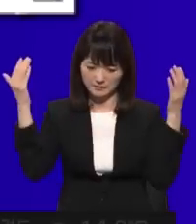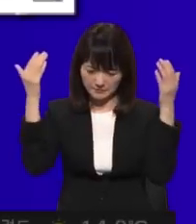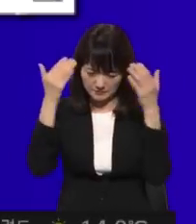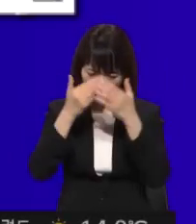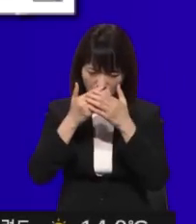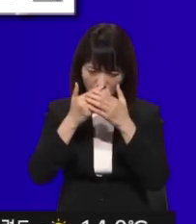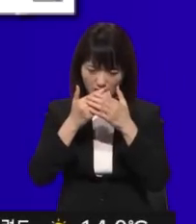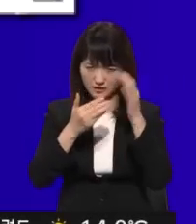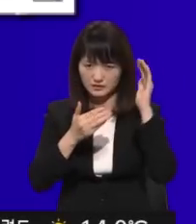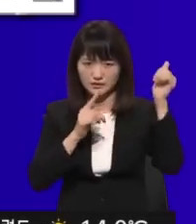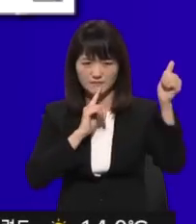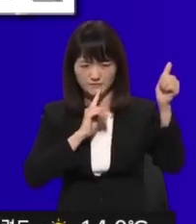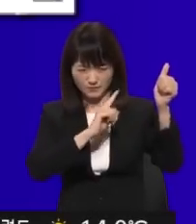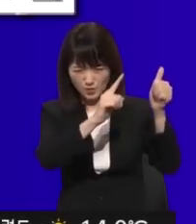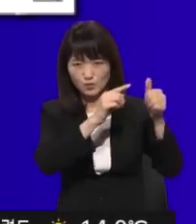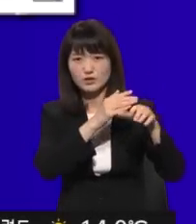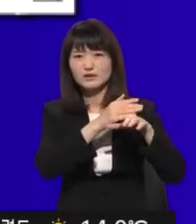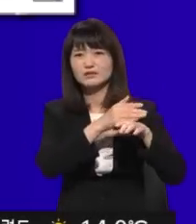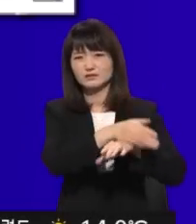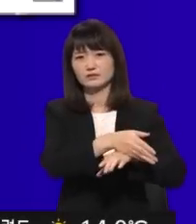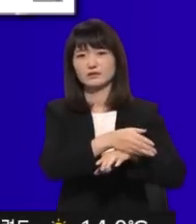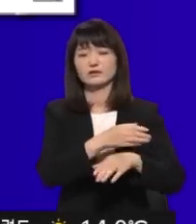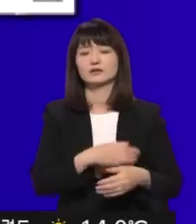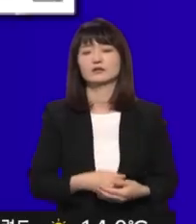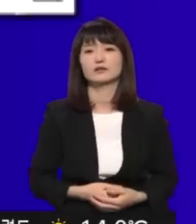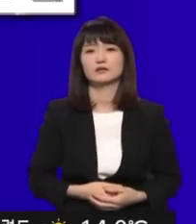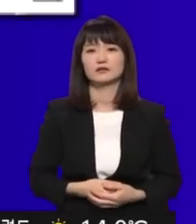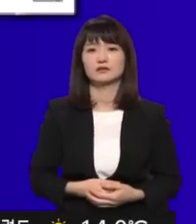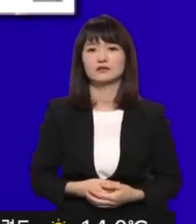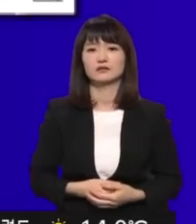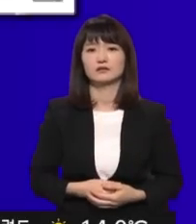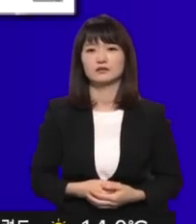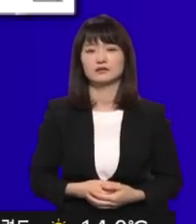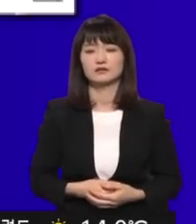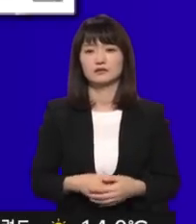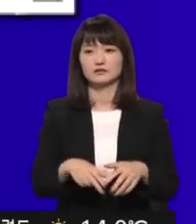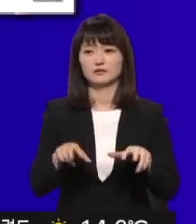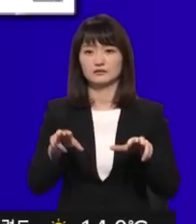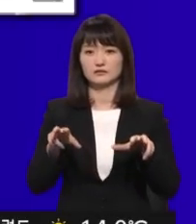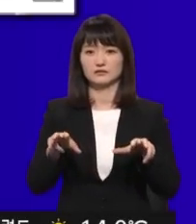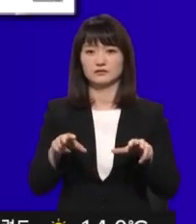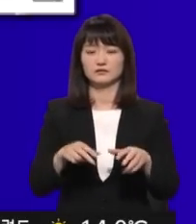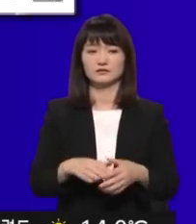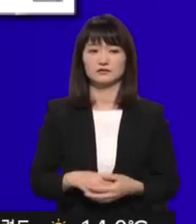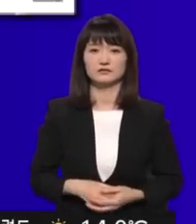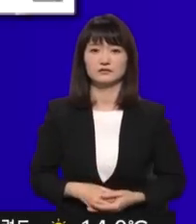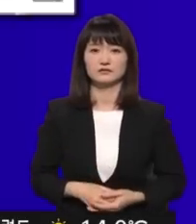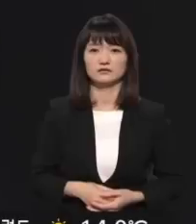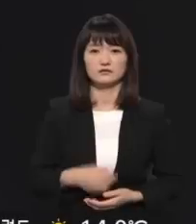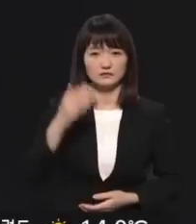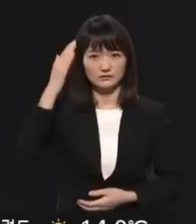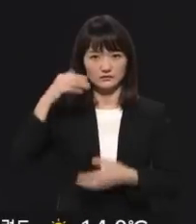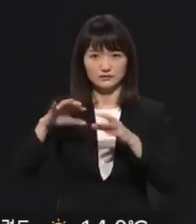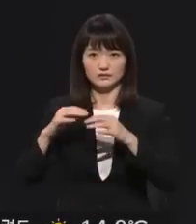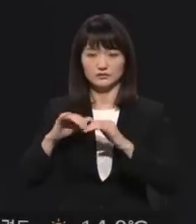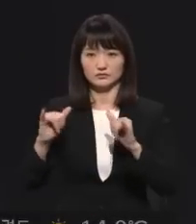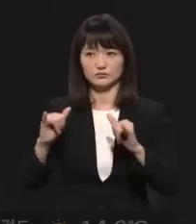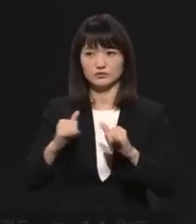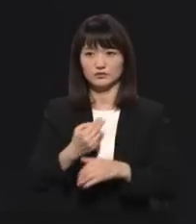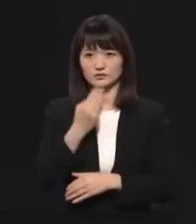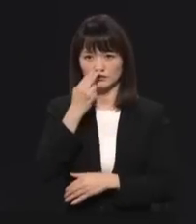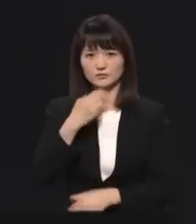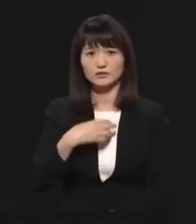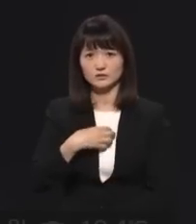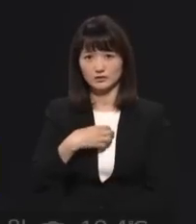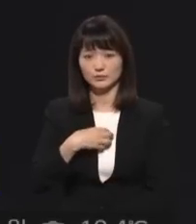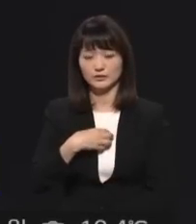대통령에게 보고도 상당히 늦은 시각이 됐어요. 이거는 어떻게 보시는지. 지금 뭐 말씀 주셨던 것처럼 대한민국 국민의 생명이 위태로울 수 있었던